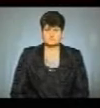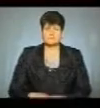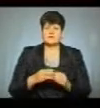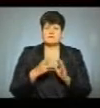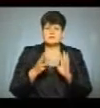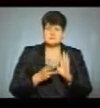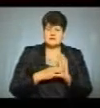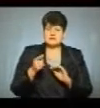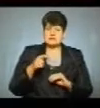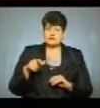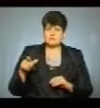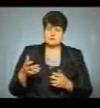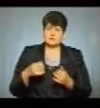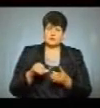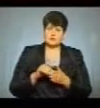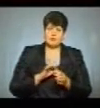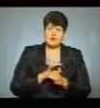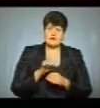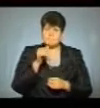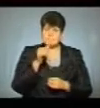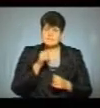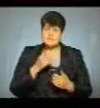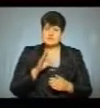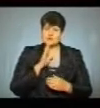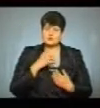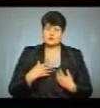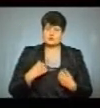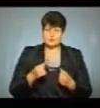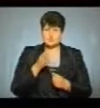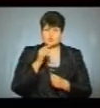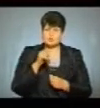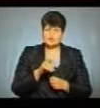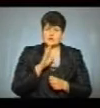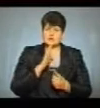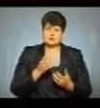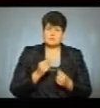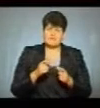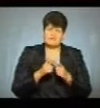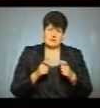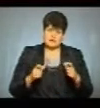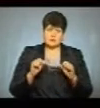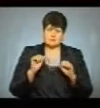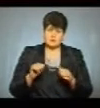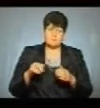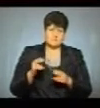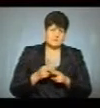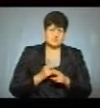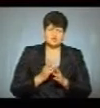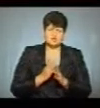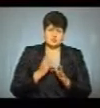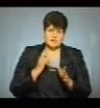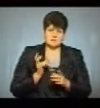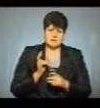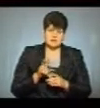Вісімнадцять тернополянок взяли участь у проєкті «Місяць жіночого здоров'я». Під час нього жінки отримують флаєри, з якими можуть без черги пройти огляд